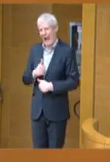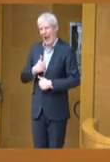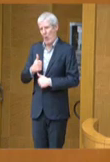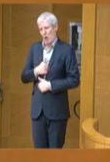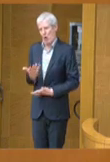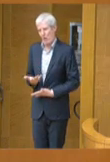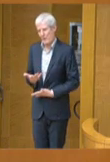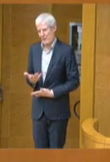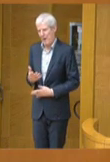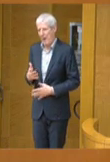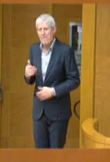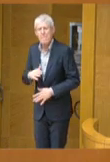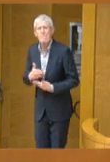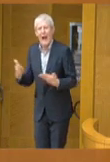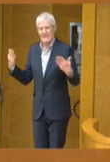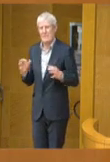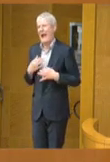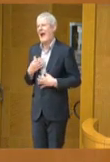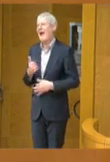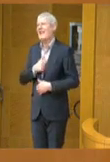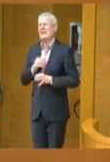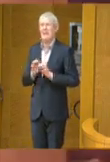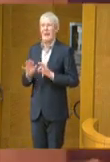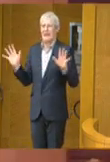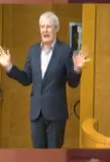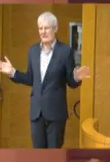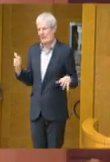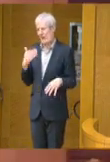e nella massima indipendenza. Grazie.